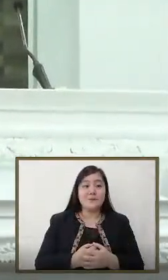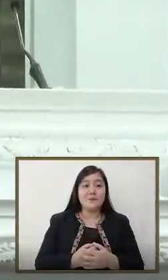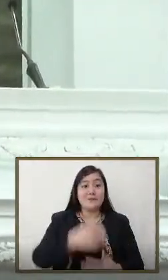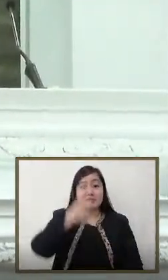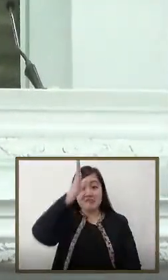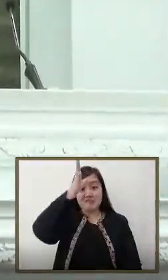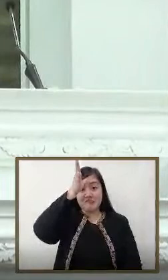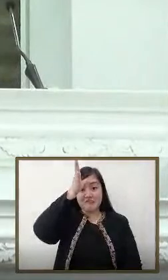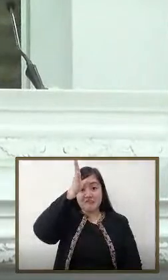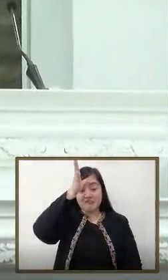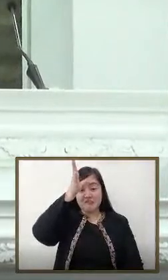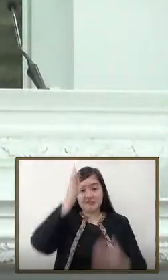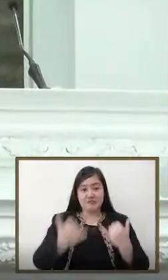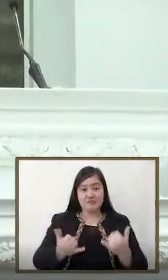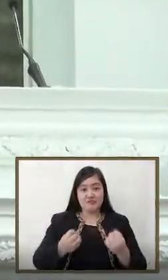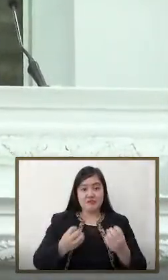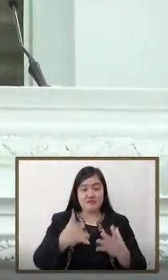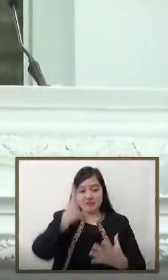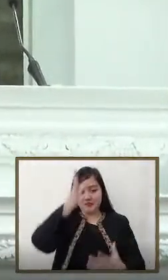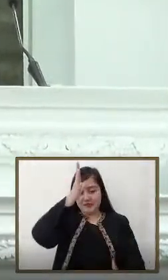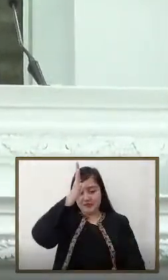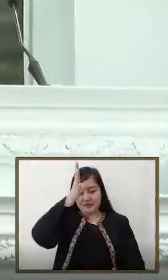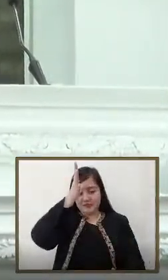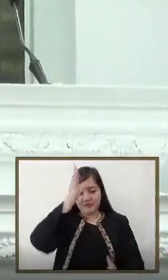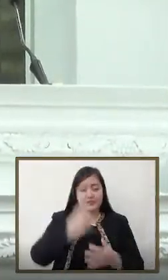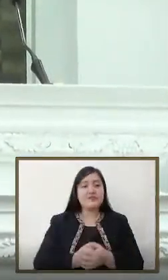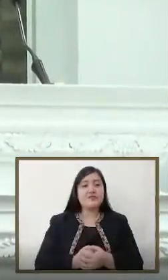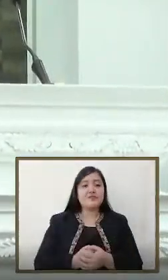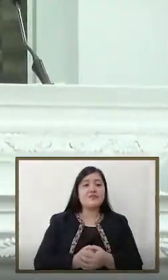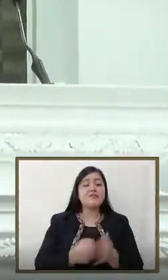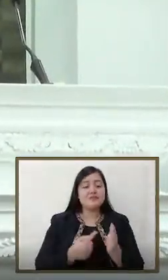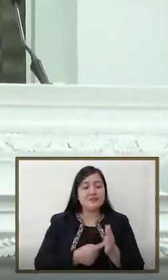katatayan? Kapatid, kasama ito sa mensahe.